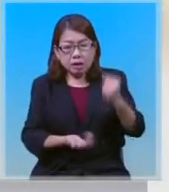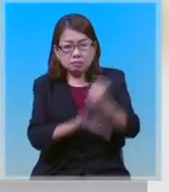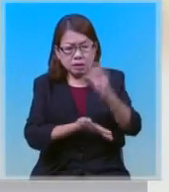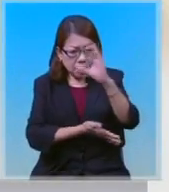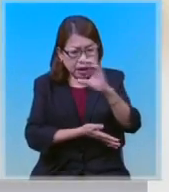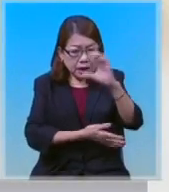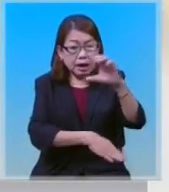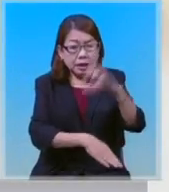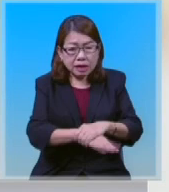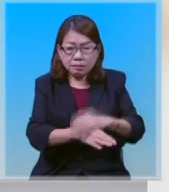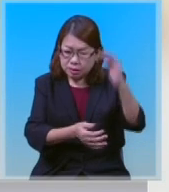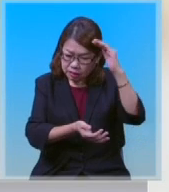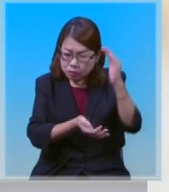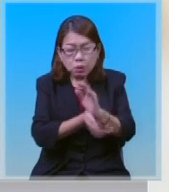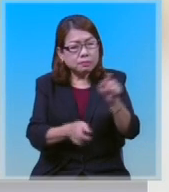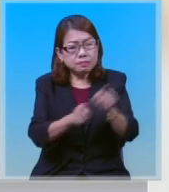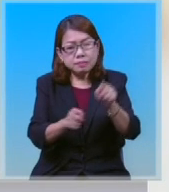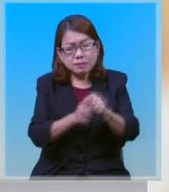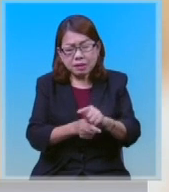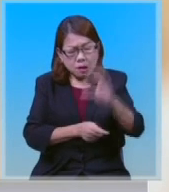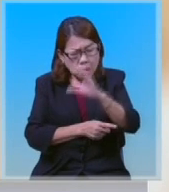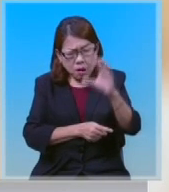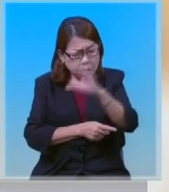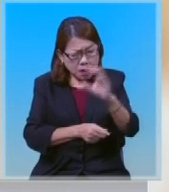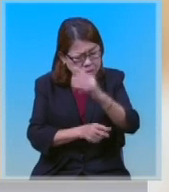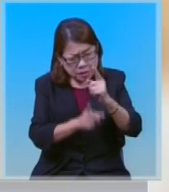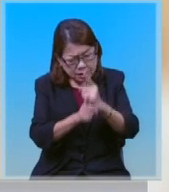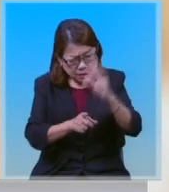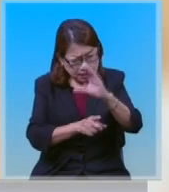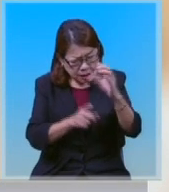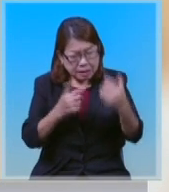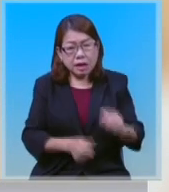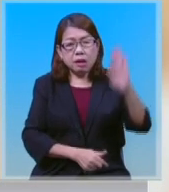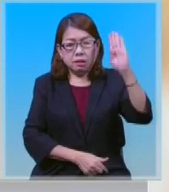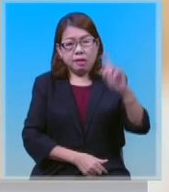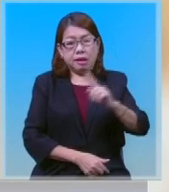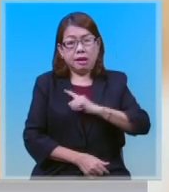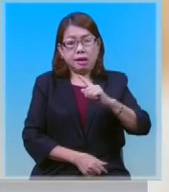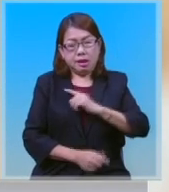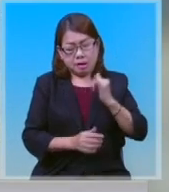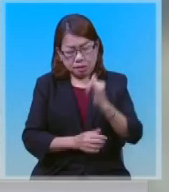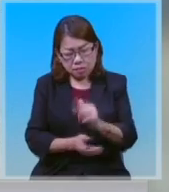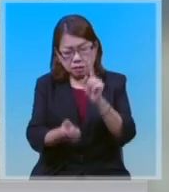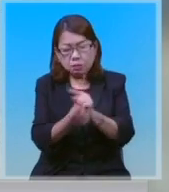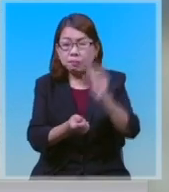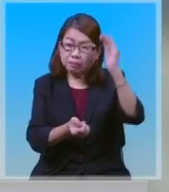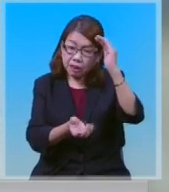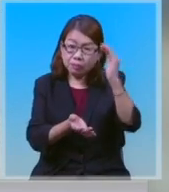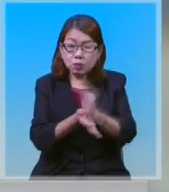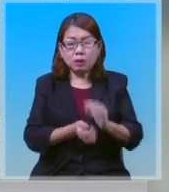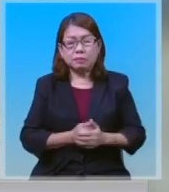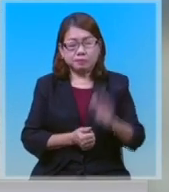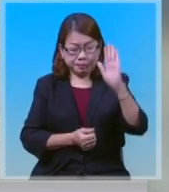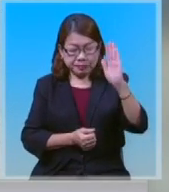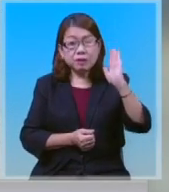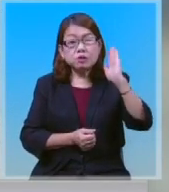าที่ก็ทำการกดดันนายนิติพงศ์อย่างหนักจนเดินทางเข้ามอบตัวกับเจ้าหน้าที่กองปราบปรามนะคะนายนิติพงศ์เขาให้การค่ะบอก